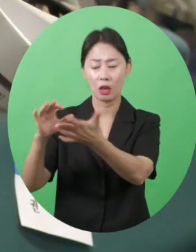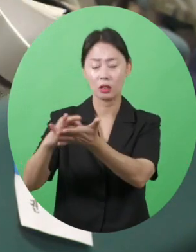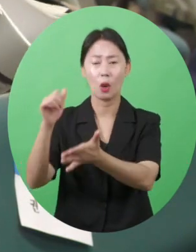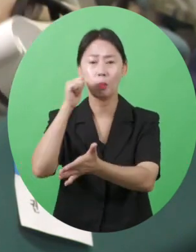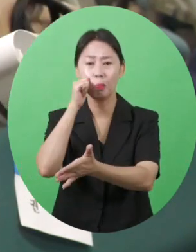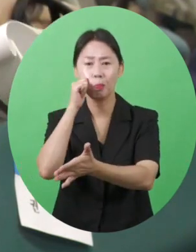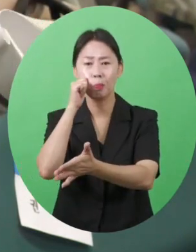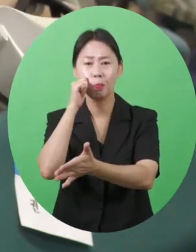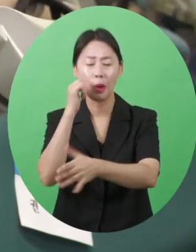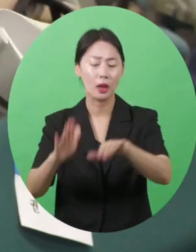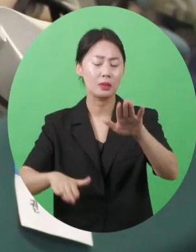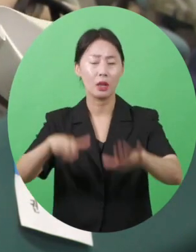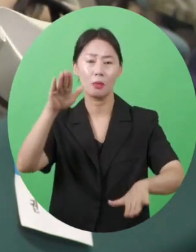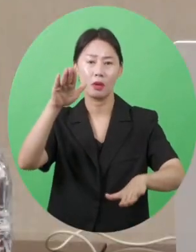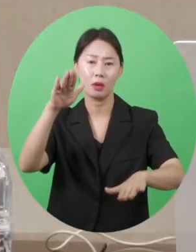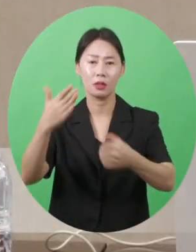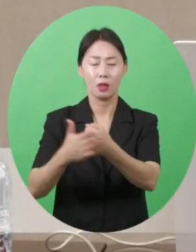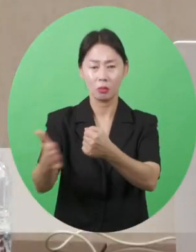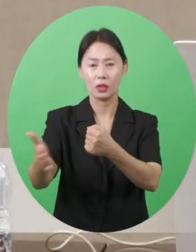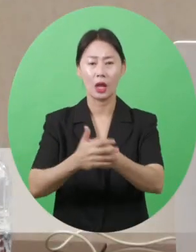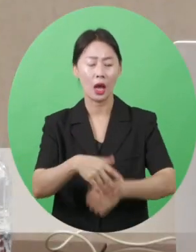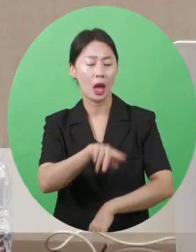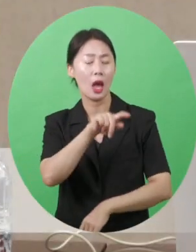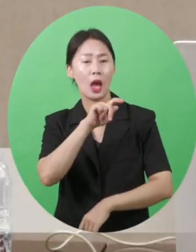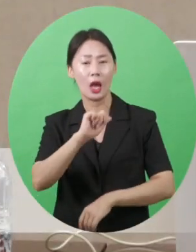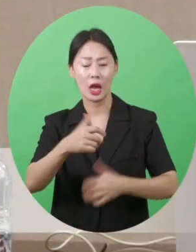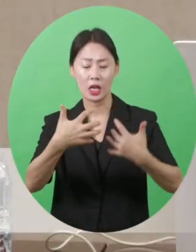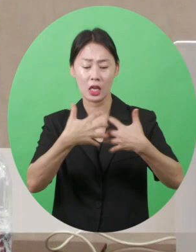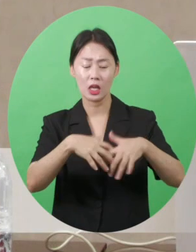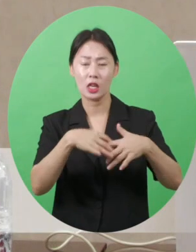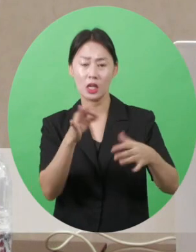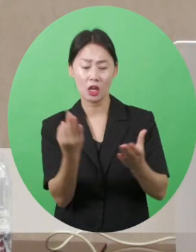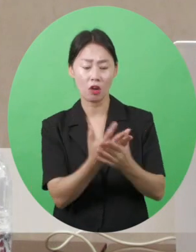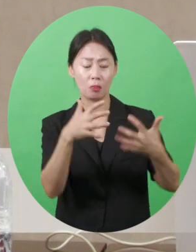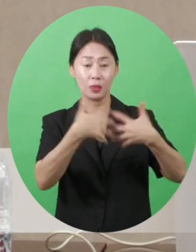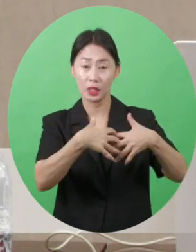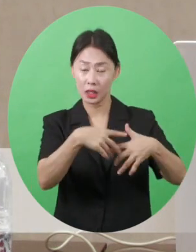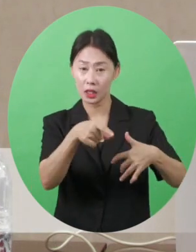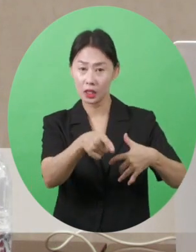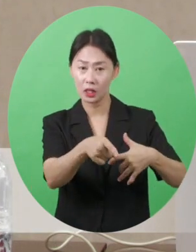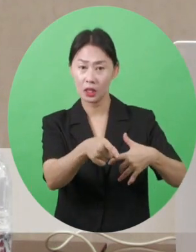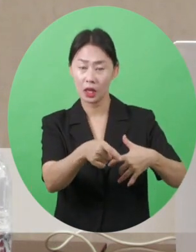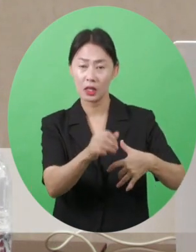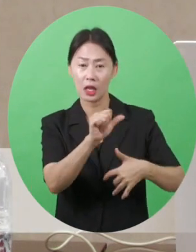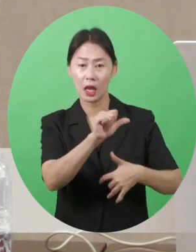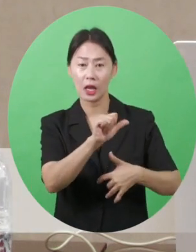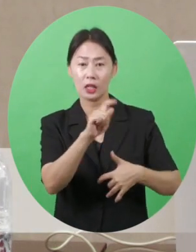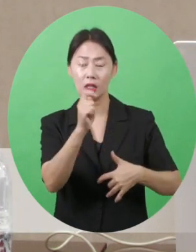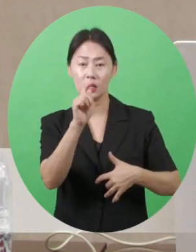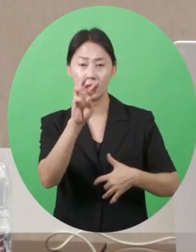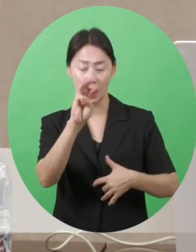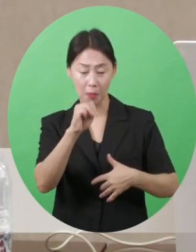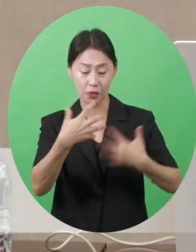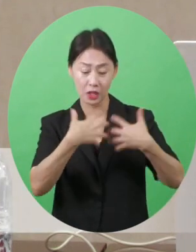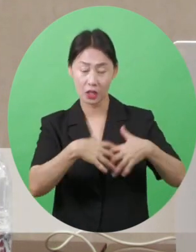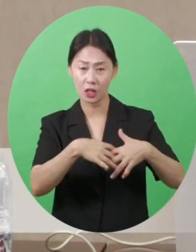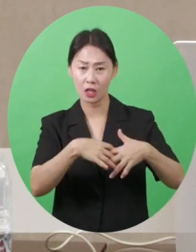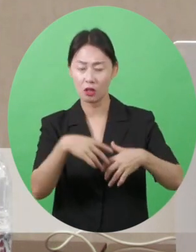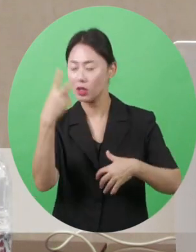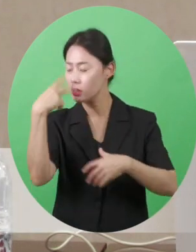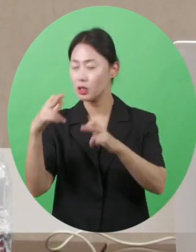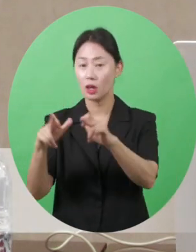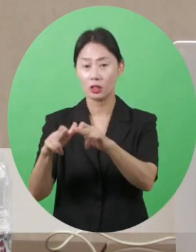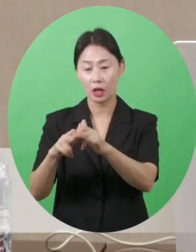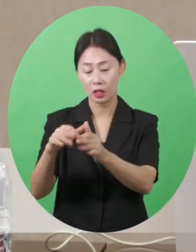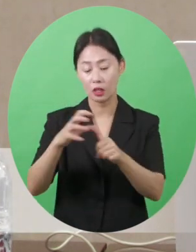차별이다라는 상담 사례를 받고, 저희가 ATM 표준 지침이 만들어져서 지금은 모든 ATM이